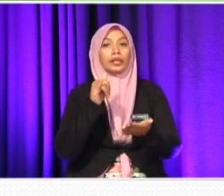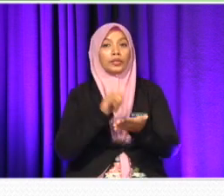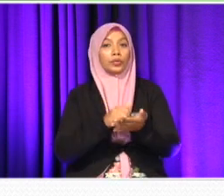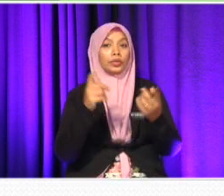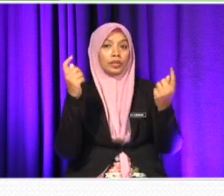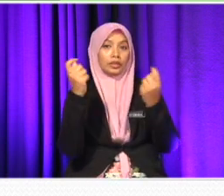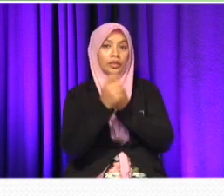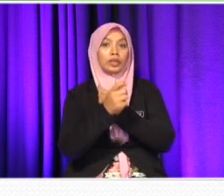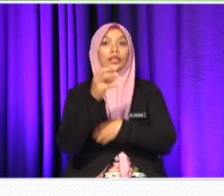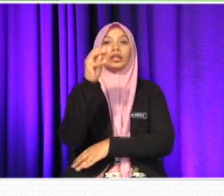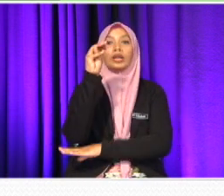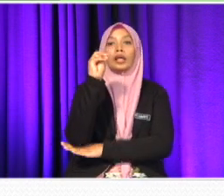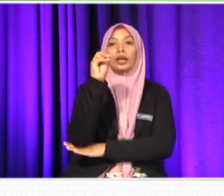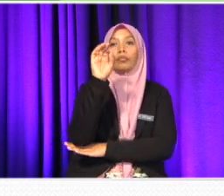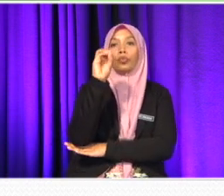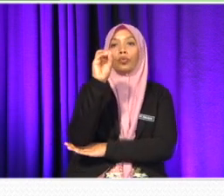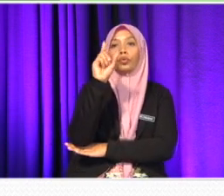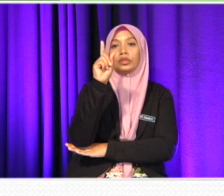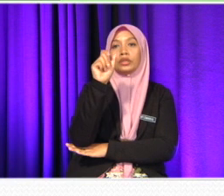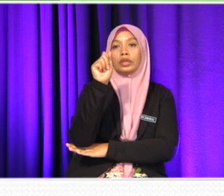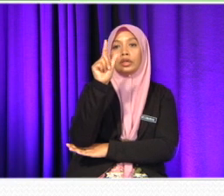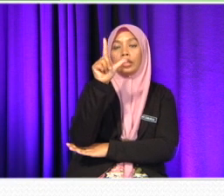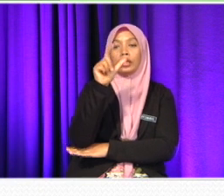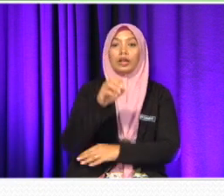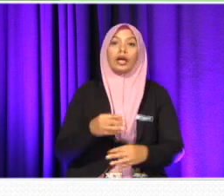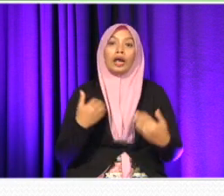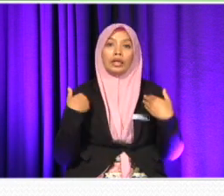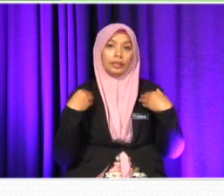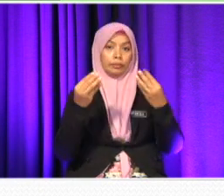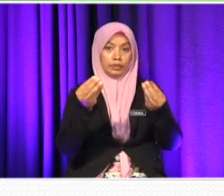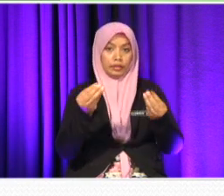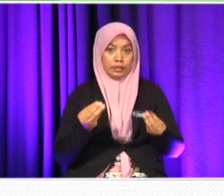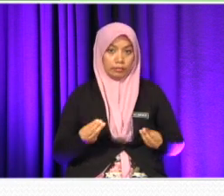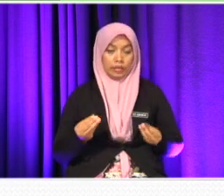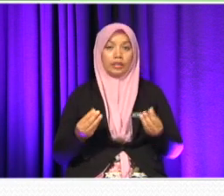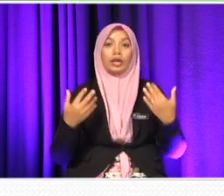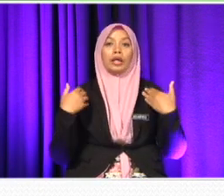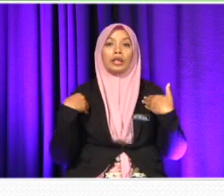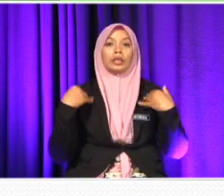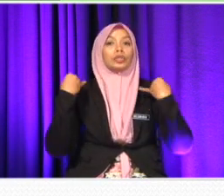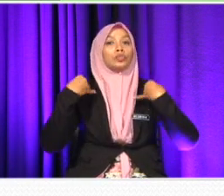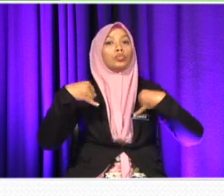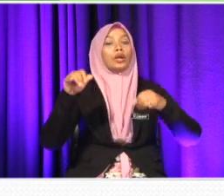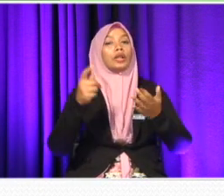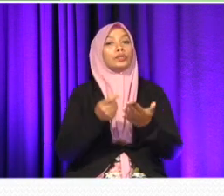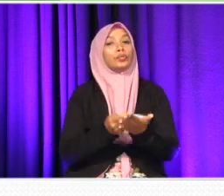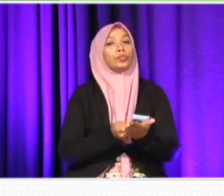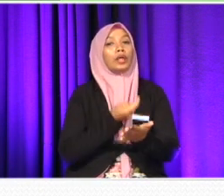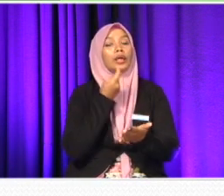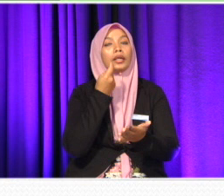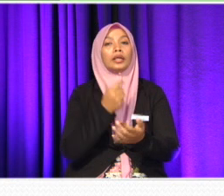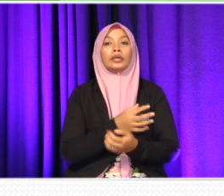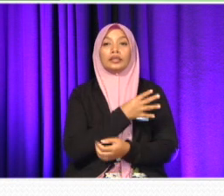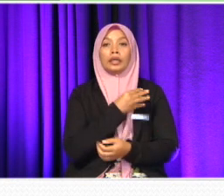modal awal ataupun adanya penerimaan kemudian adanya jualan tunai Oke kemudian artinya